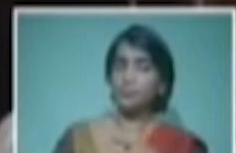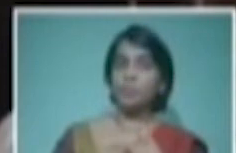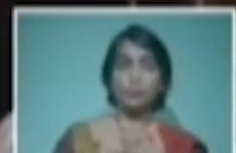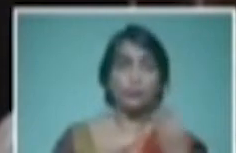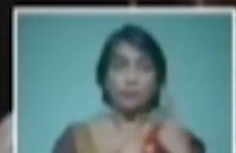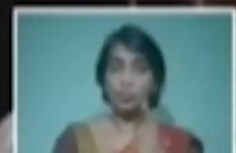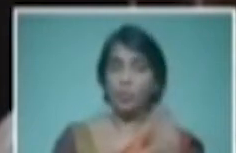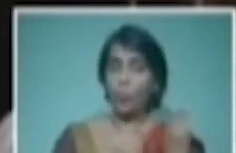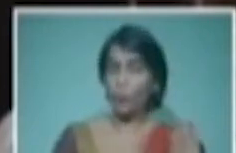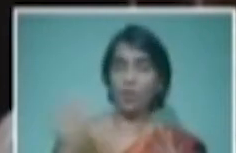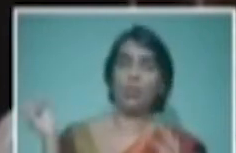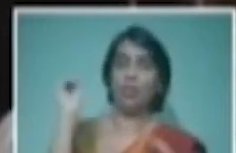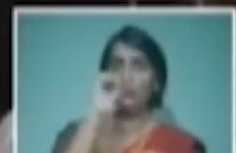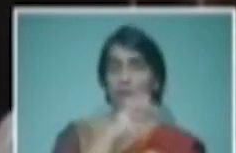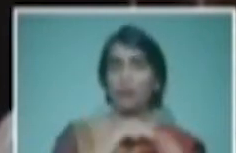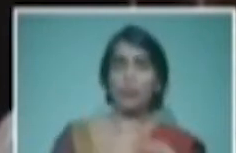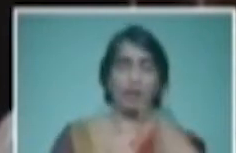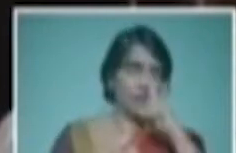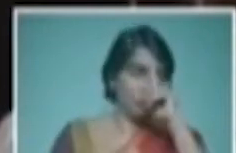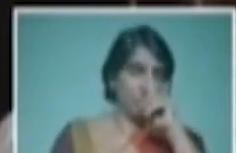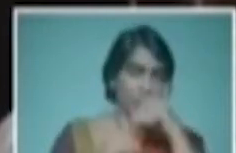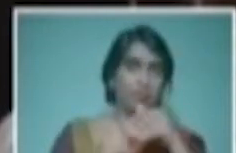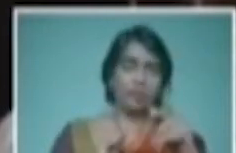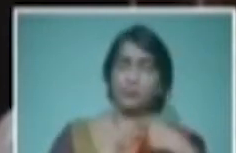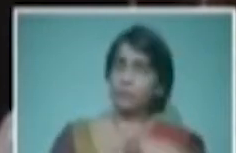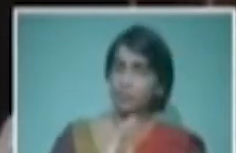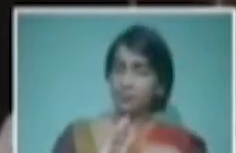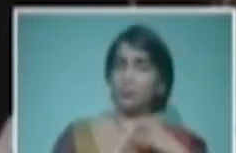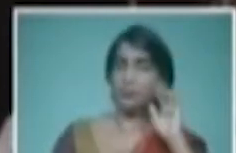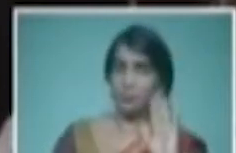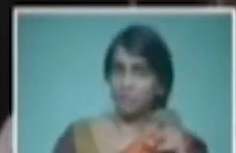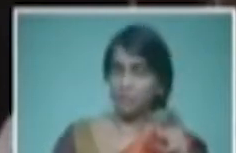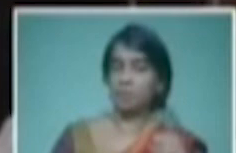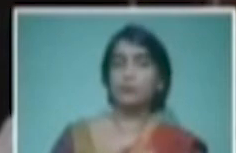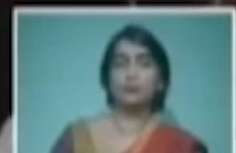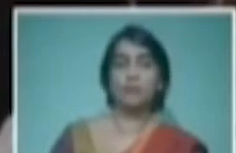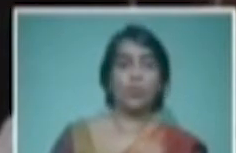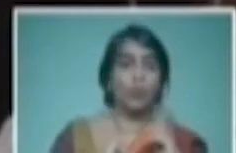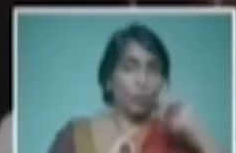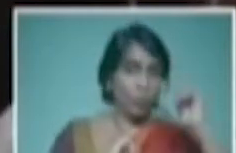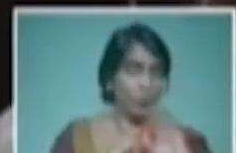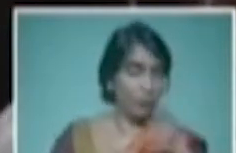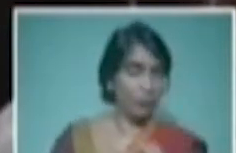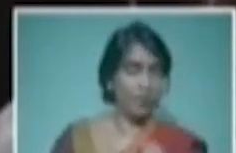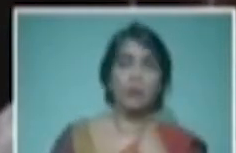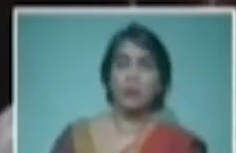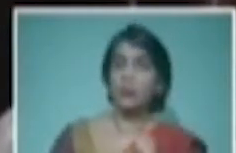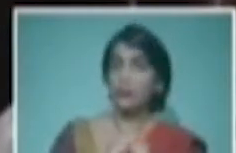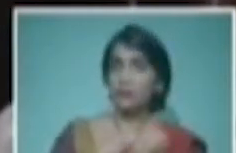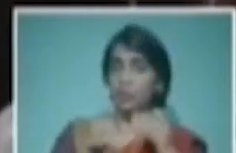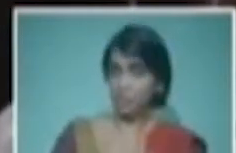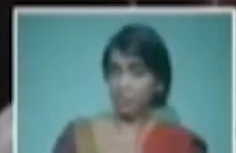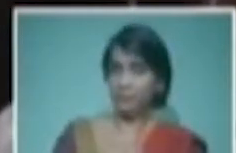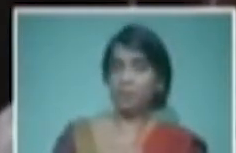පුරප්පාඩු පිරිවීම සඳහා ඉදිරි සති කිහිපය තුළදී දීප ව්‍යාප්තව පවත්වන උපාධිධාරීන් සඳහා වන රජයේ සේවයේ නියුතු